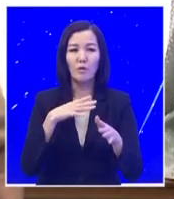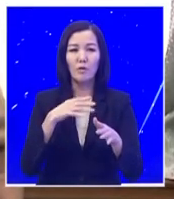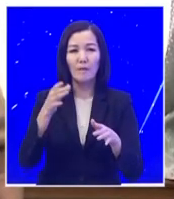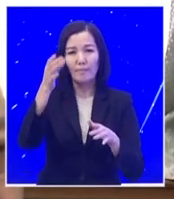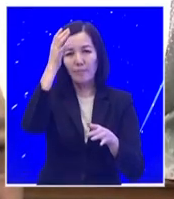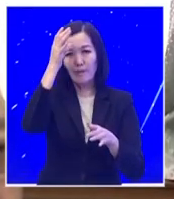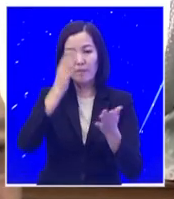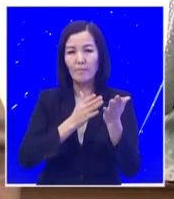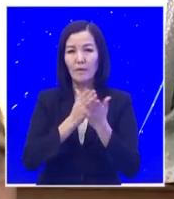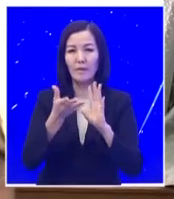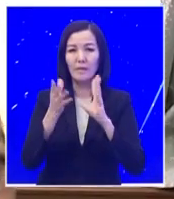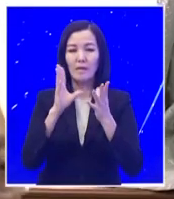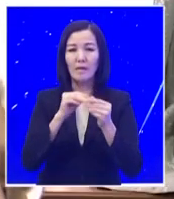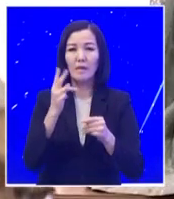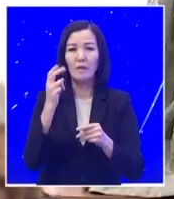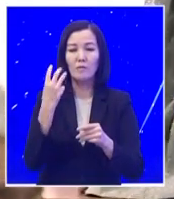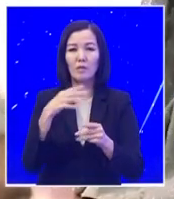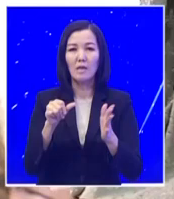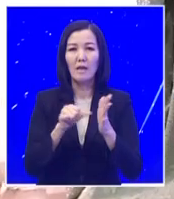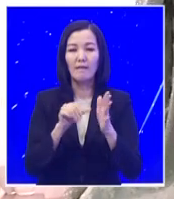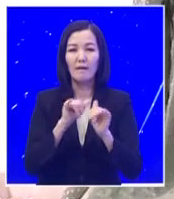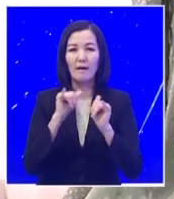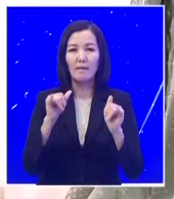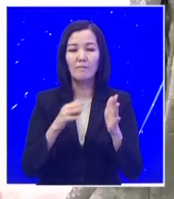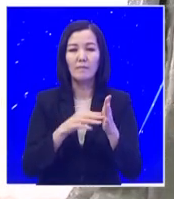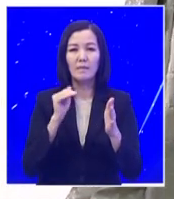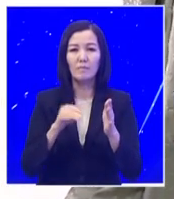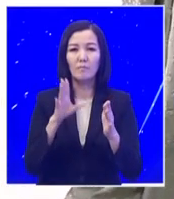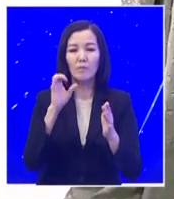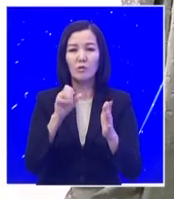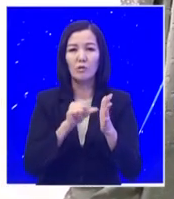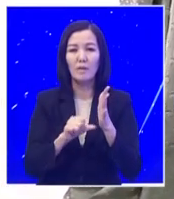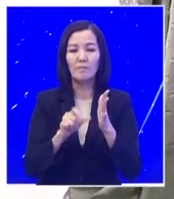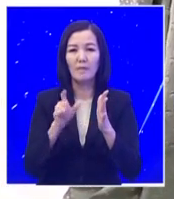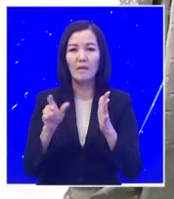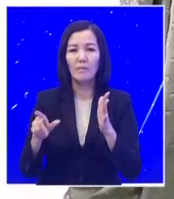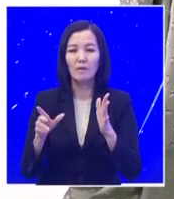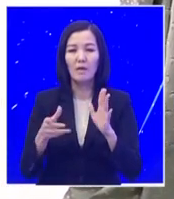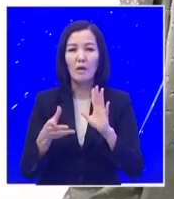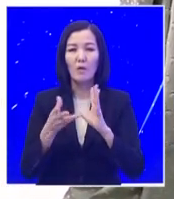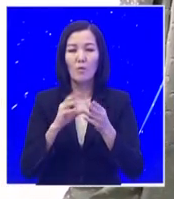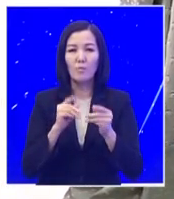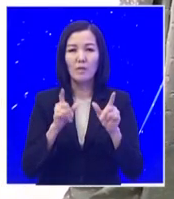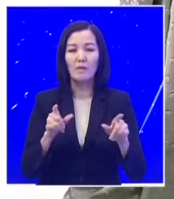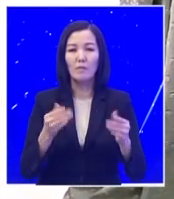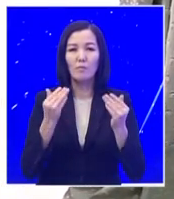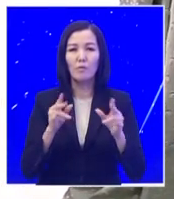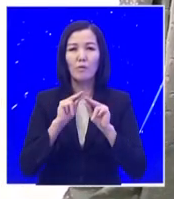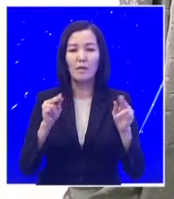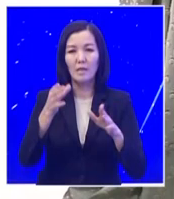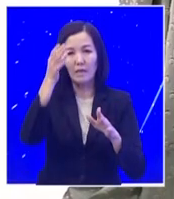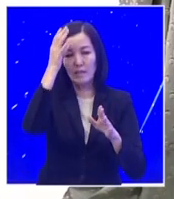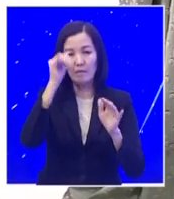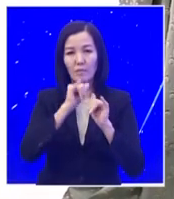мамандарының саны 2646 адамға артып, 8565 адамды құрады. Алайда бүгінгі күні педагогтардың кәсіби